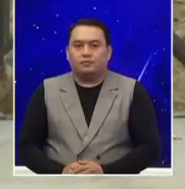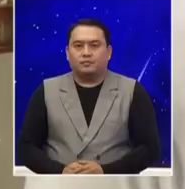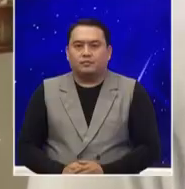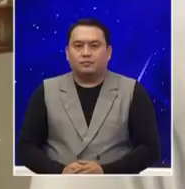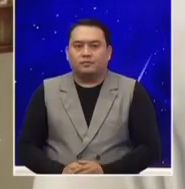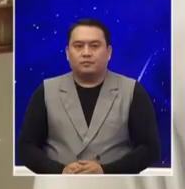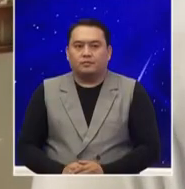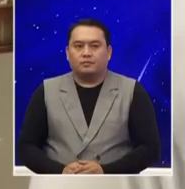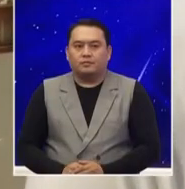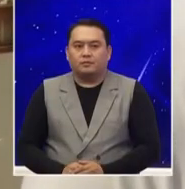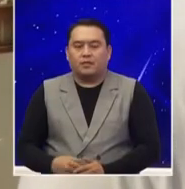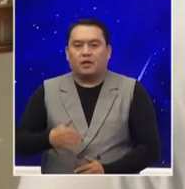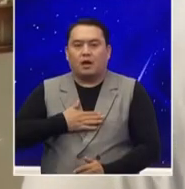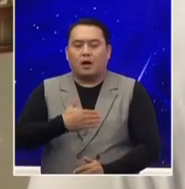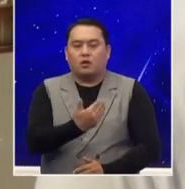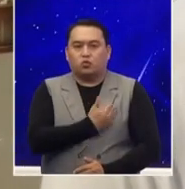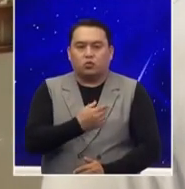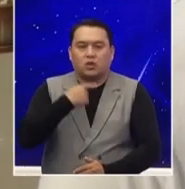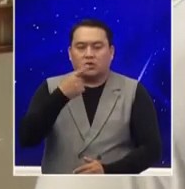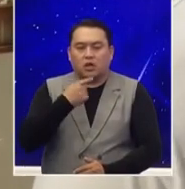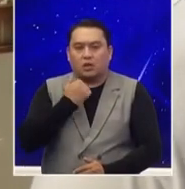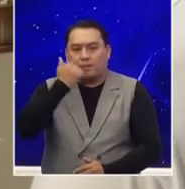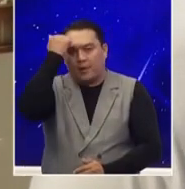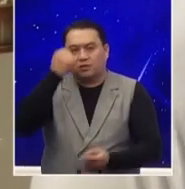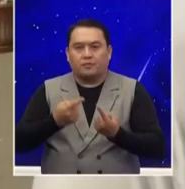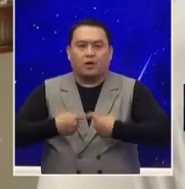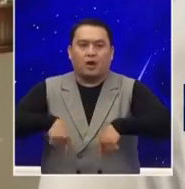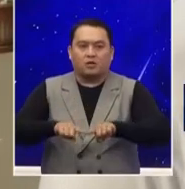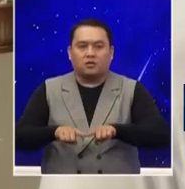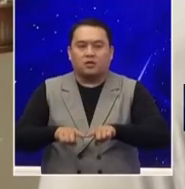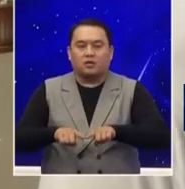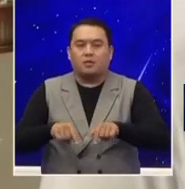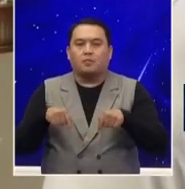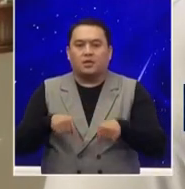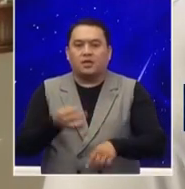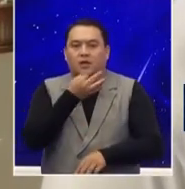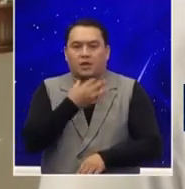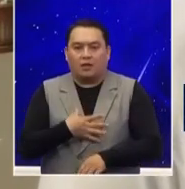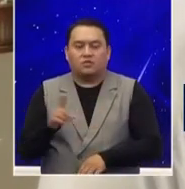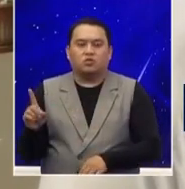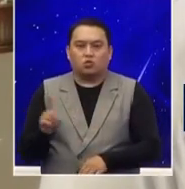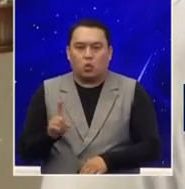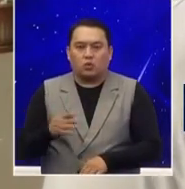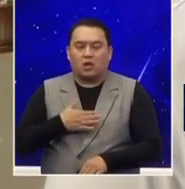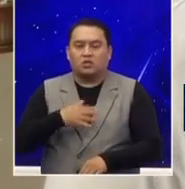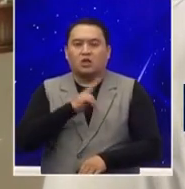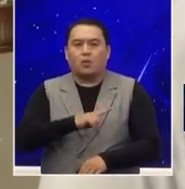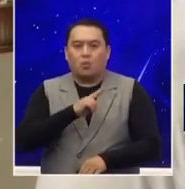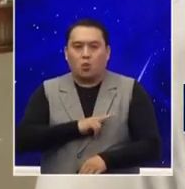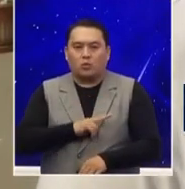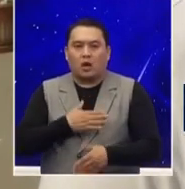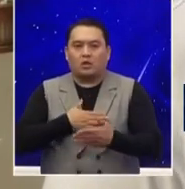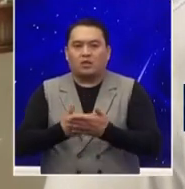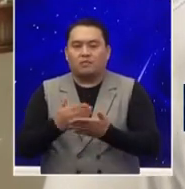я хочу сказать большое спасибо организаторам потому что на самом деле мне очень нравится что наша работа как